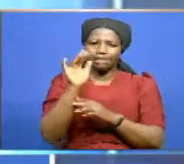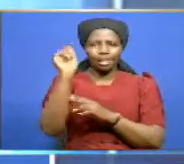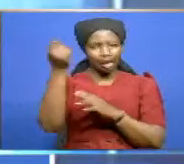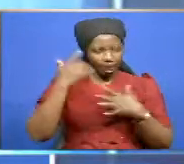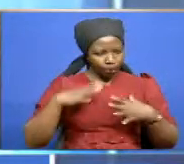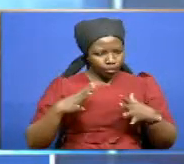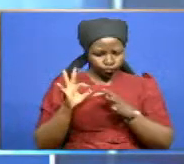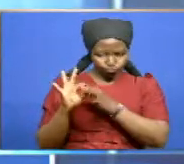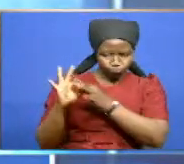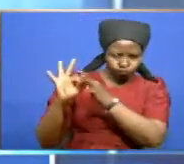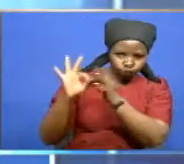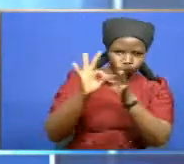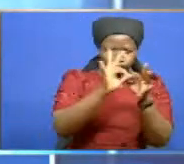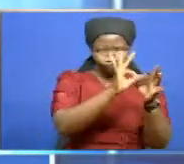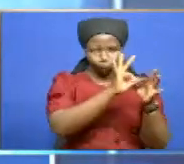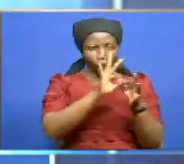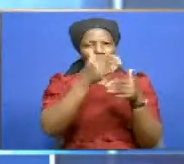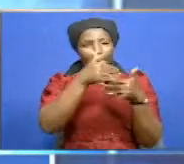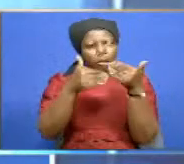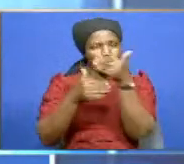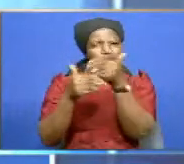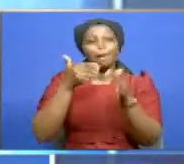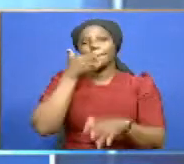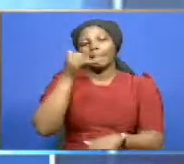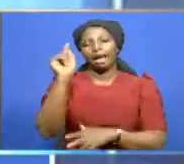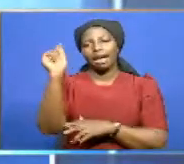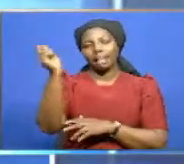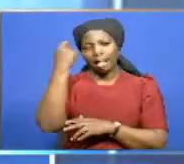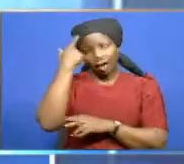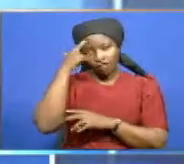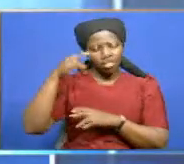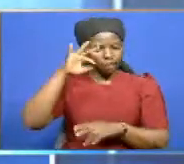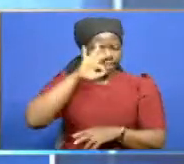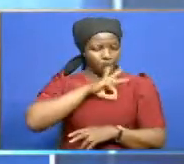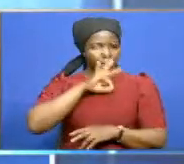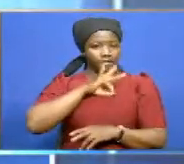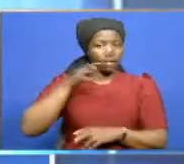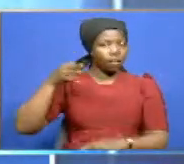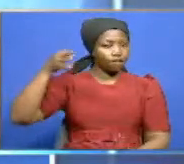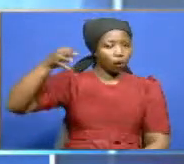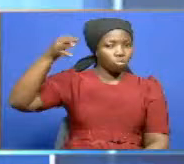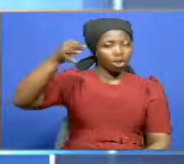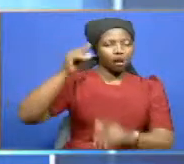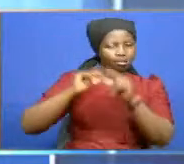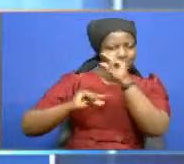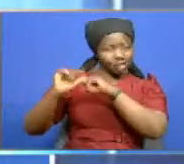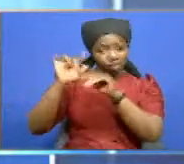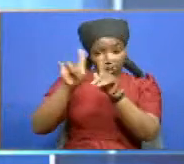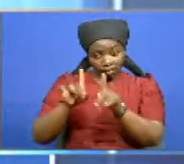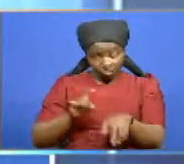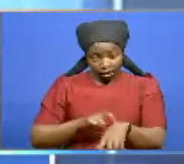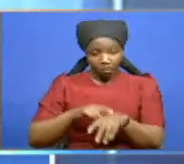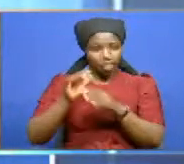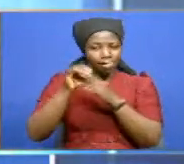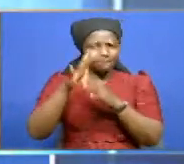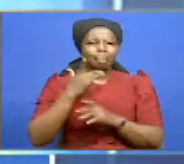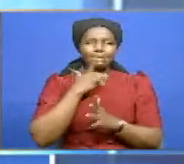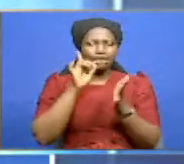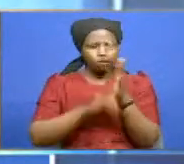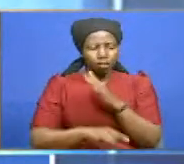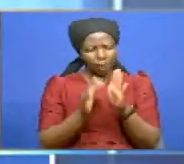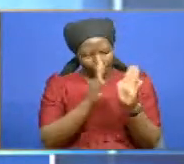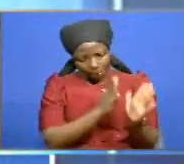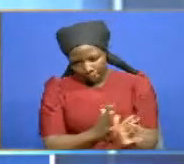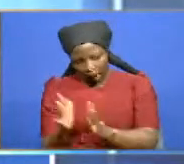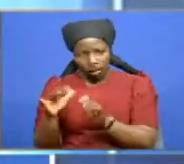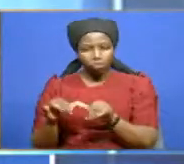kuungana ili kujenga Kenya bora kwa manufaa ya vizazi vijavyo. Wakati huo huo, viongozi hao walifichua kwamba mipango inaendelea